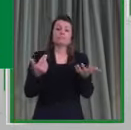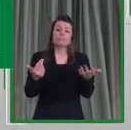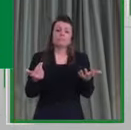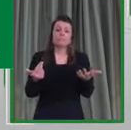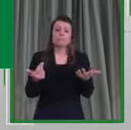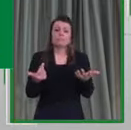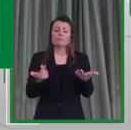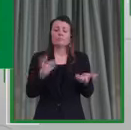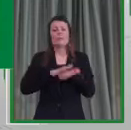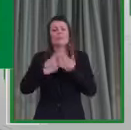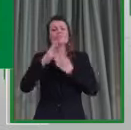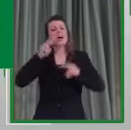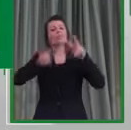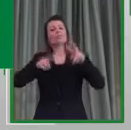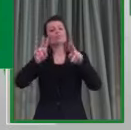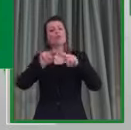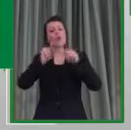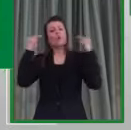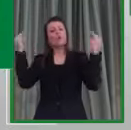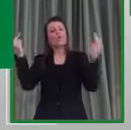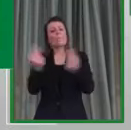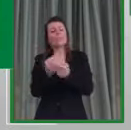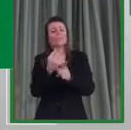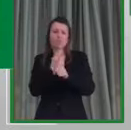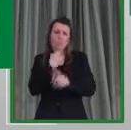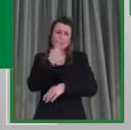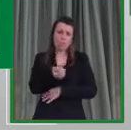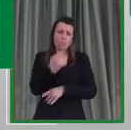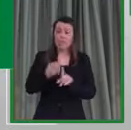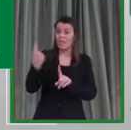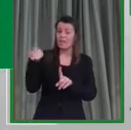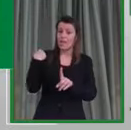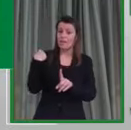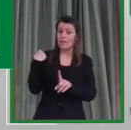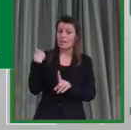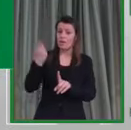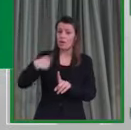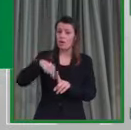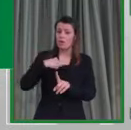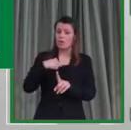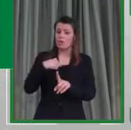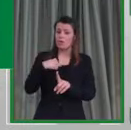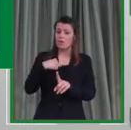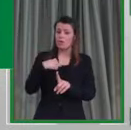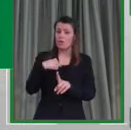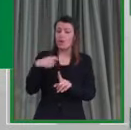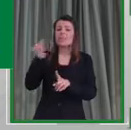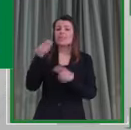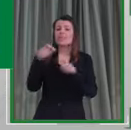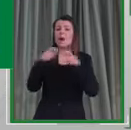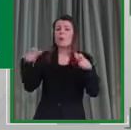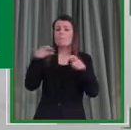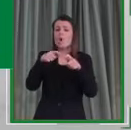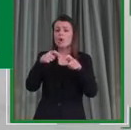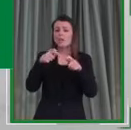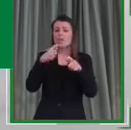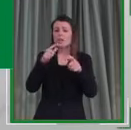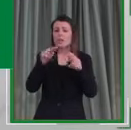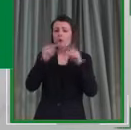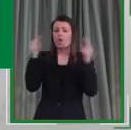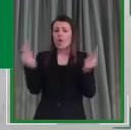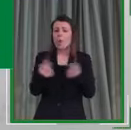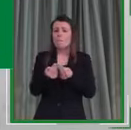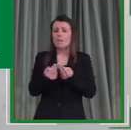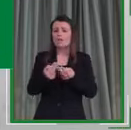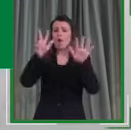complessiva dobbiamo dire che mentre ieri abbiamo processato c'è stato un incremento dei tamponi totali di 8107 oggi è